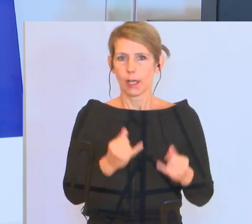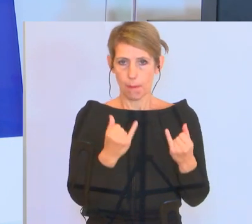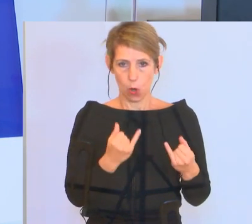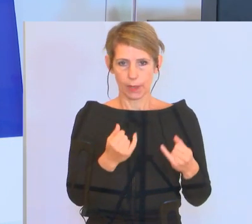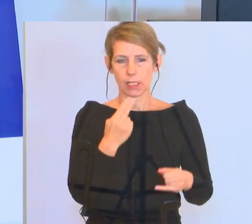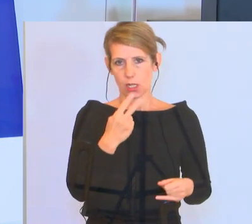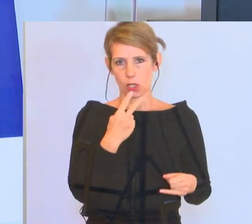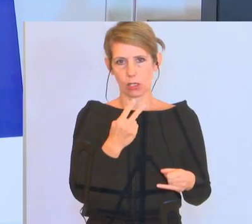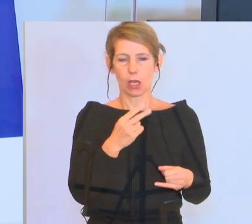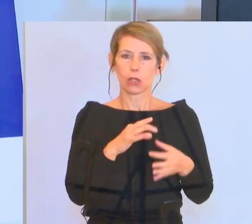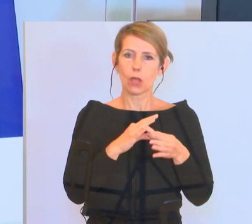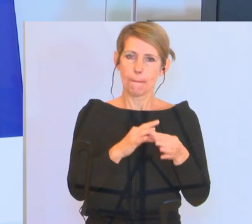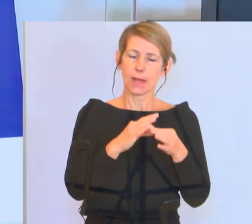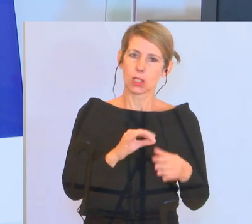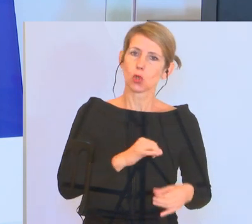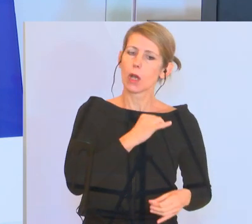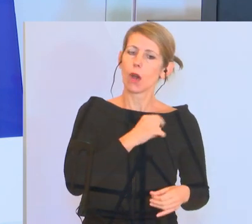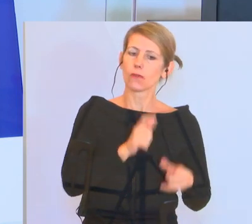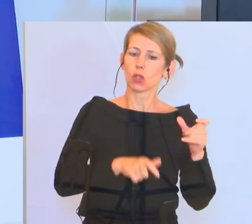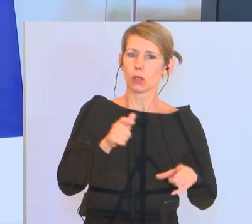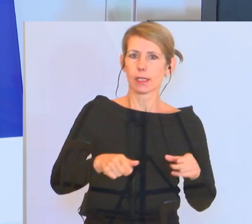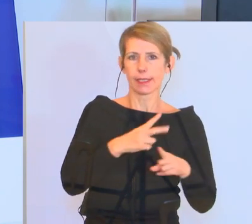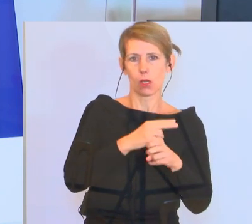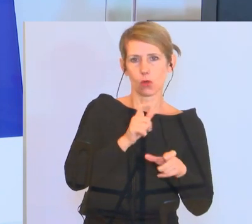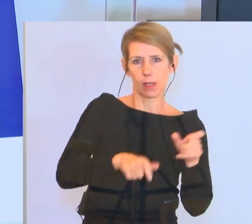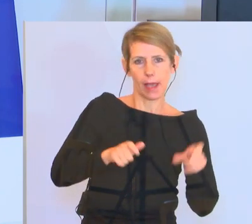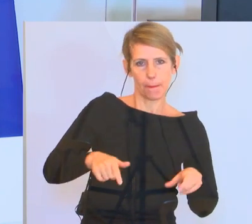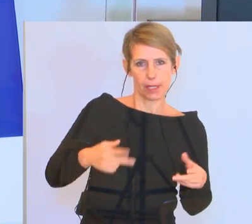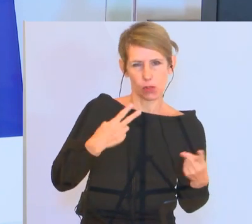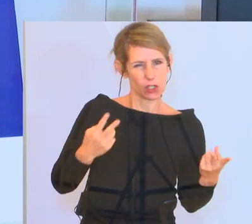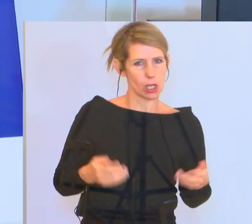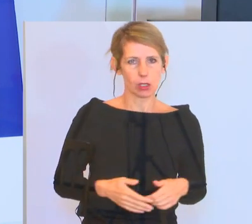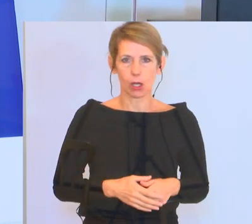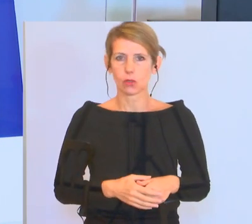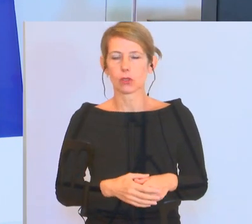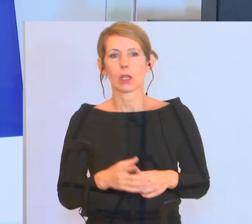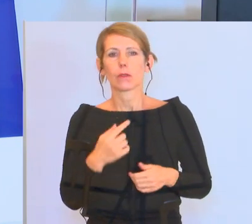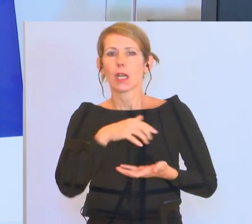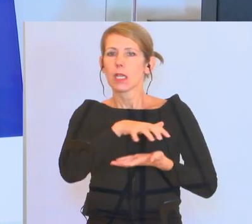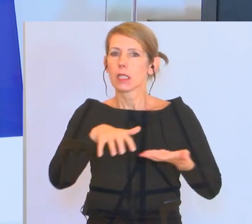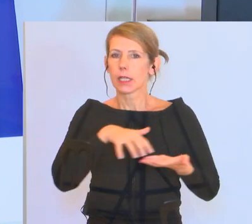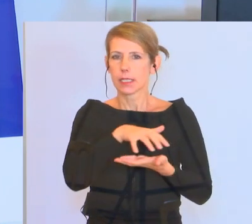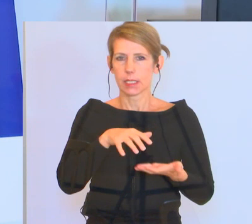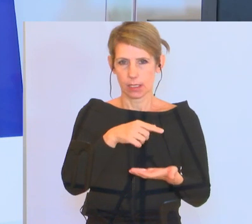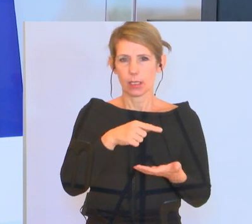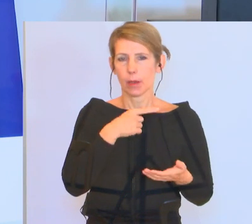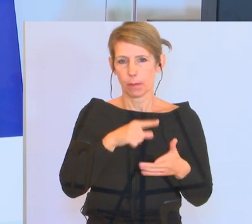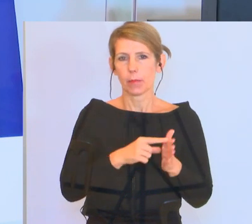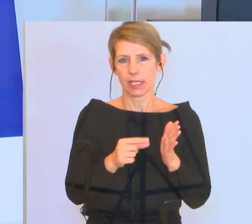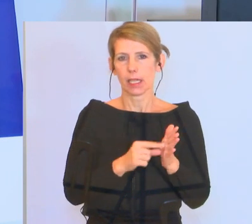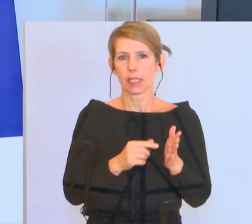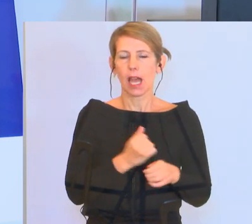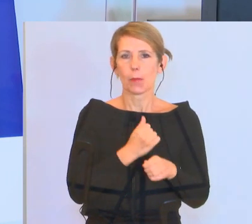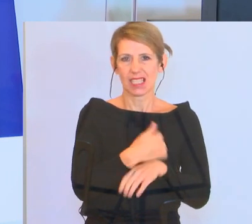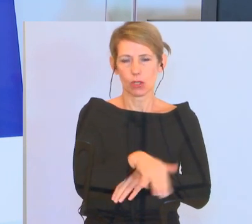es derzeit in Bezug auf die Jugendlichen in Österreich aus? Wir verzeichnen eine krisenbedingte Jugendarbeitslosigkeit